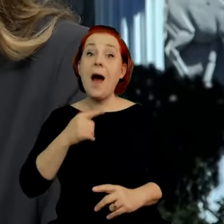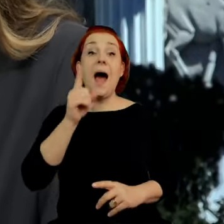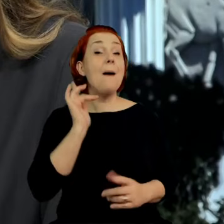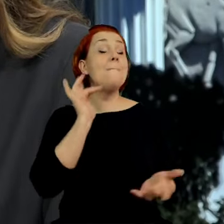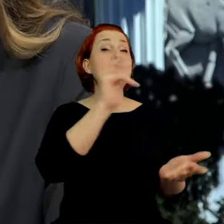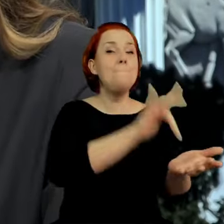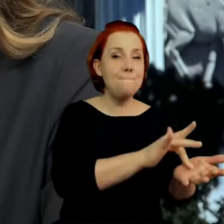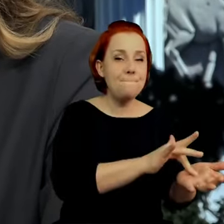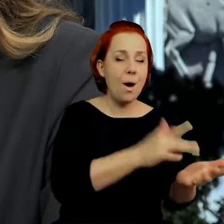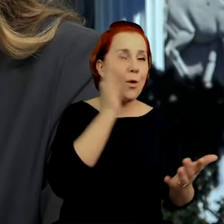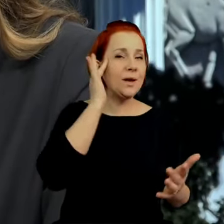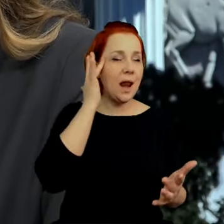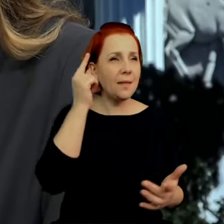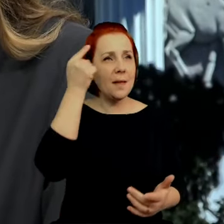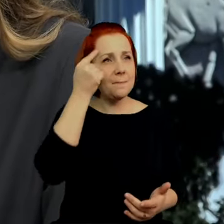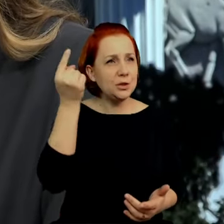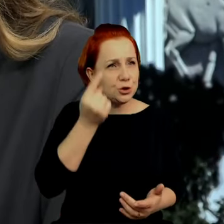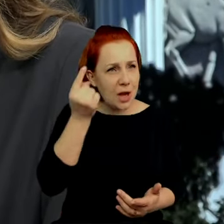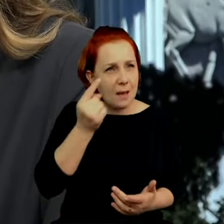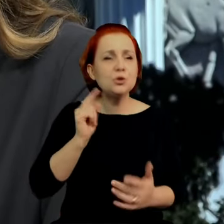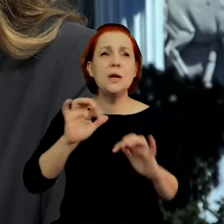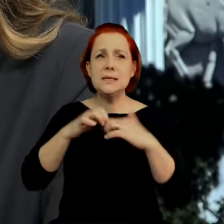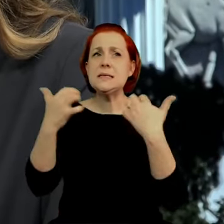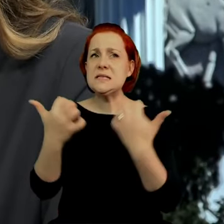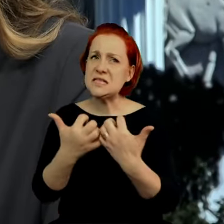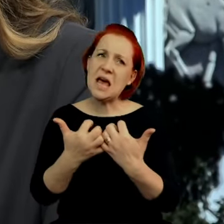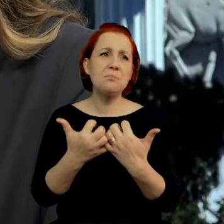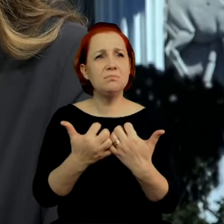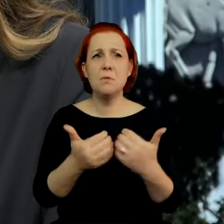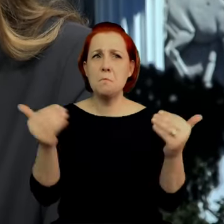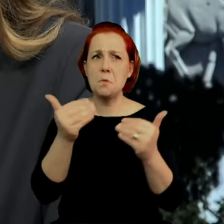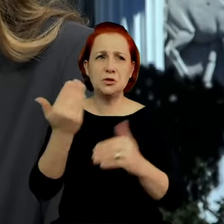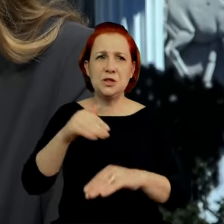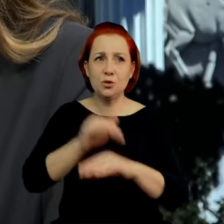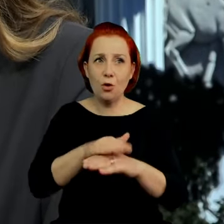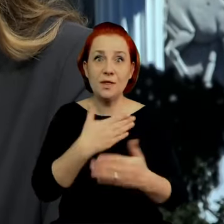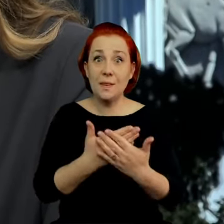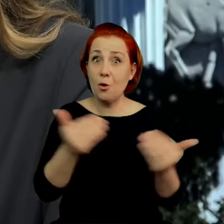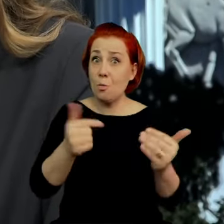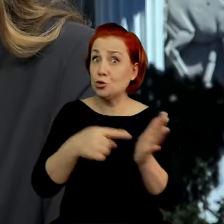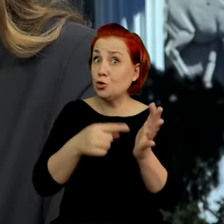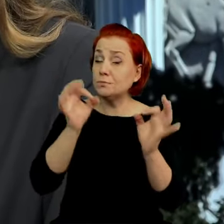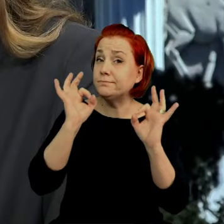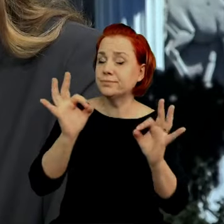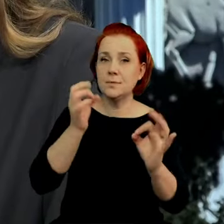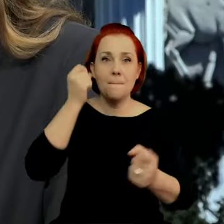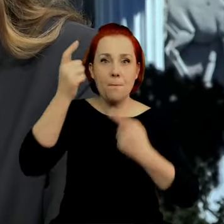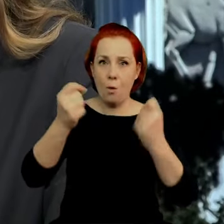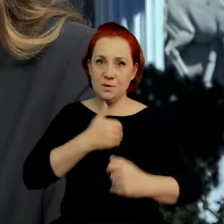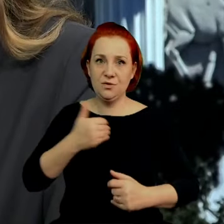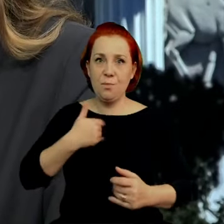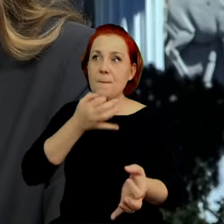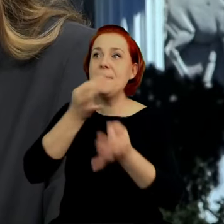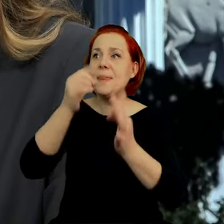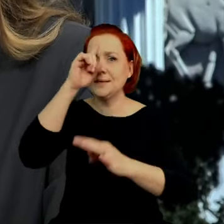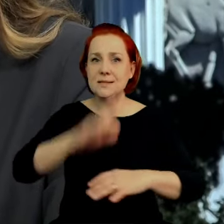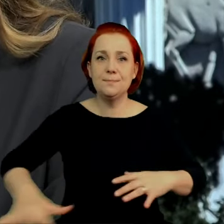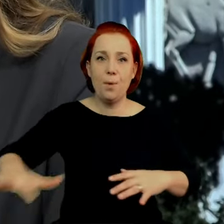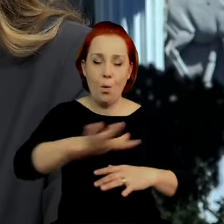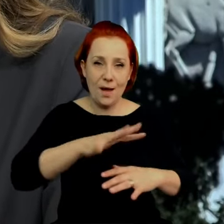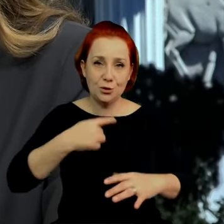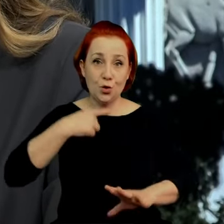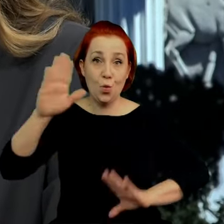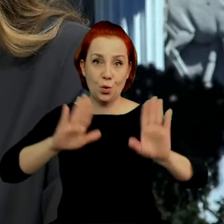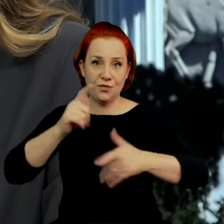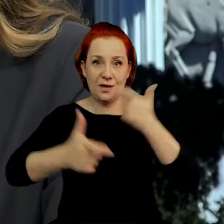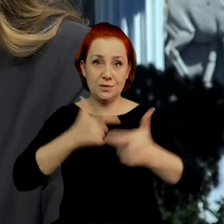że okej, Sejm jest bardziej konserwatywny, może to jest dobry pomysł, to referendum w Polsce. Nadal uważam, że skoro